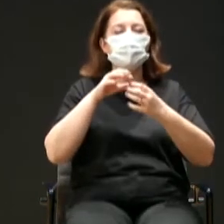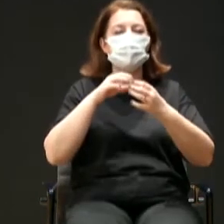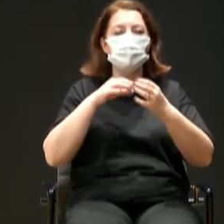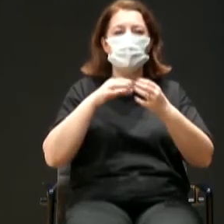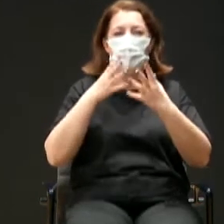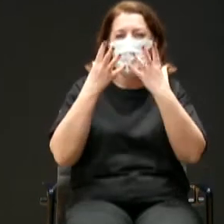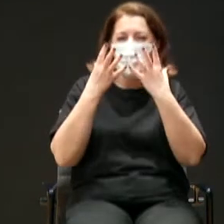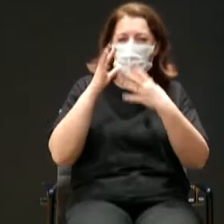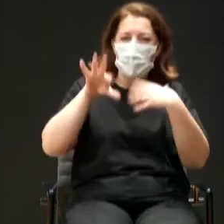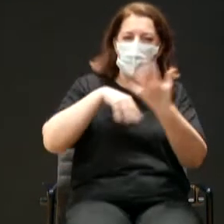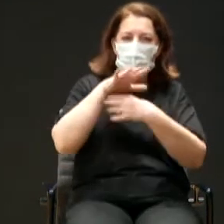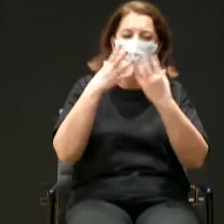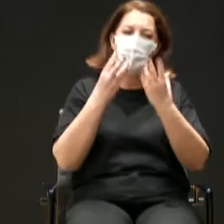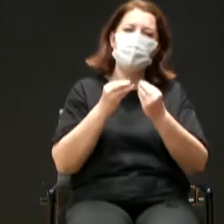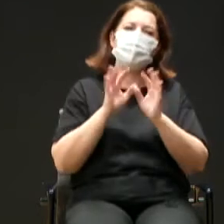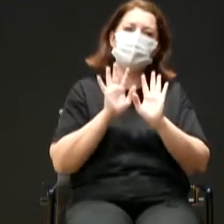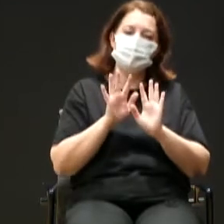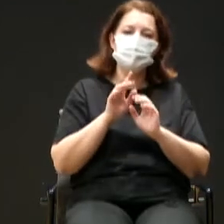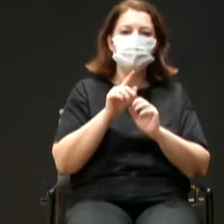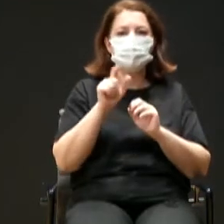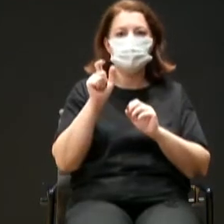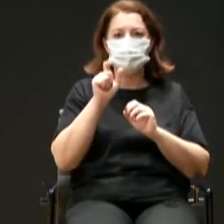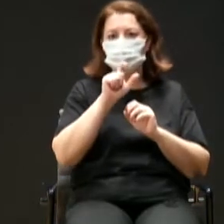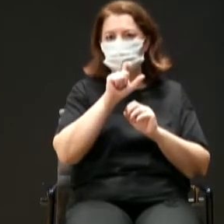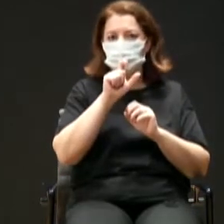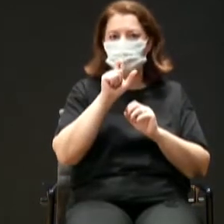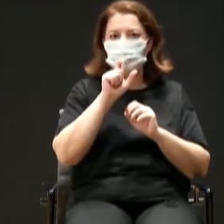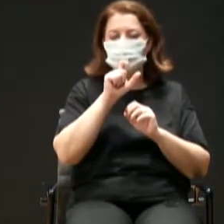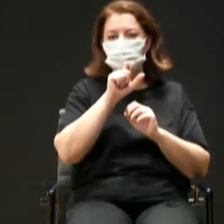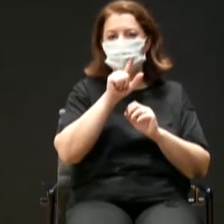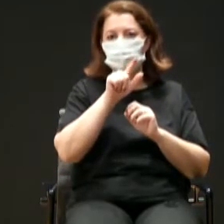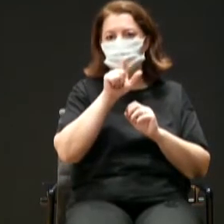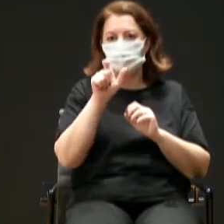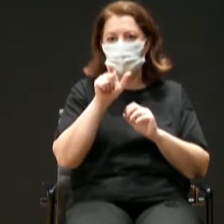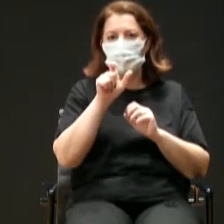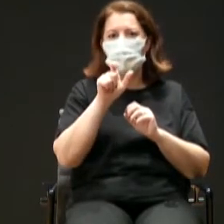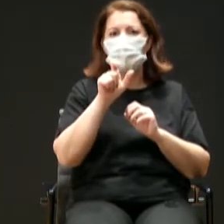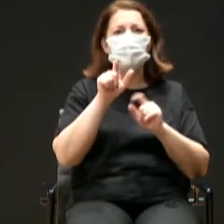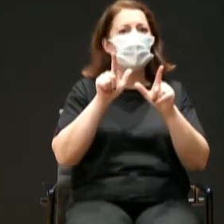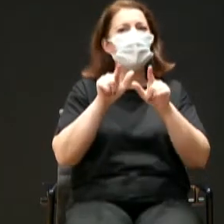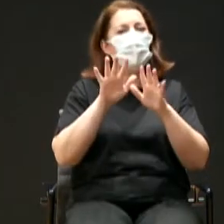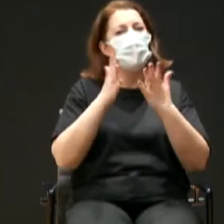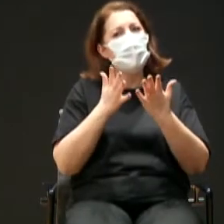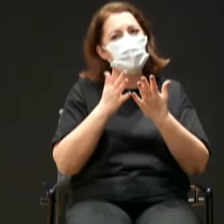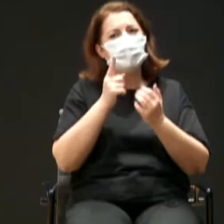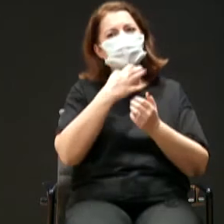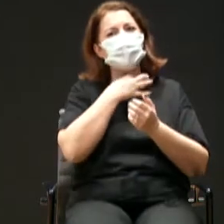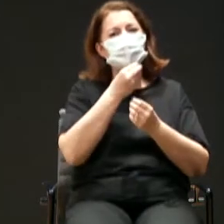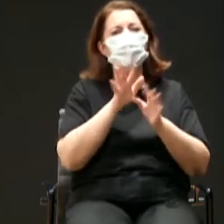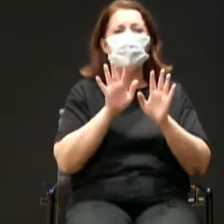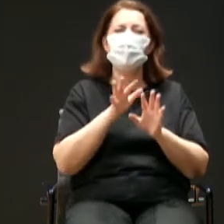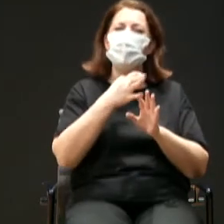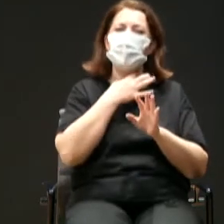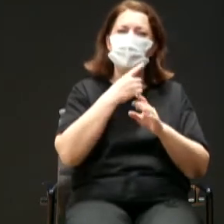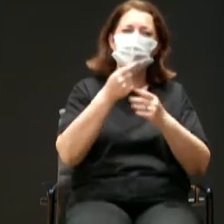ifade ediyorum ama tabii son sorusuna cevap vermek ister misiniz bilmiyorum. Tahir Bey, cevap doğmadı ama size söz vereceğim ama siz